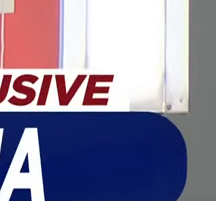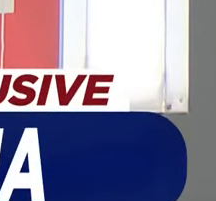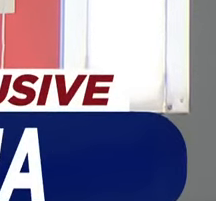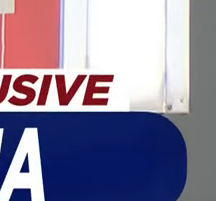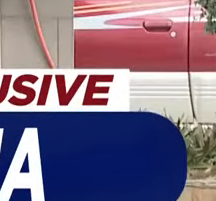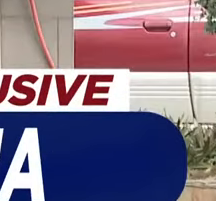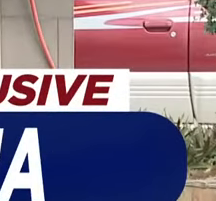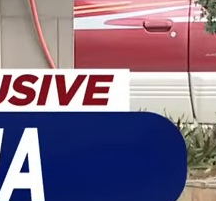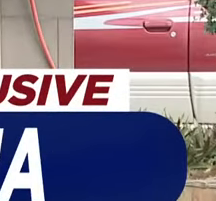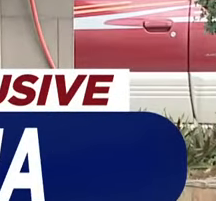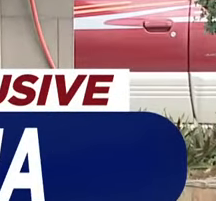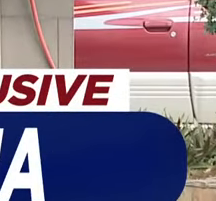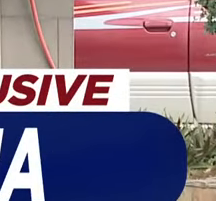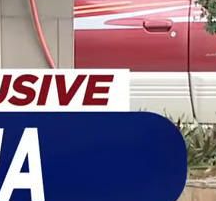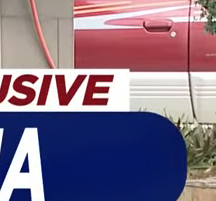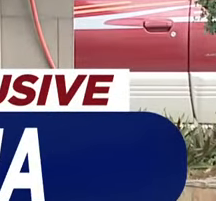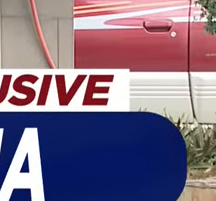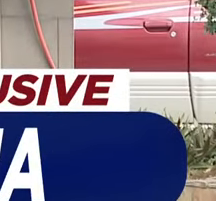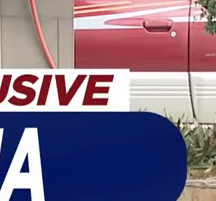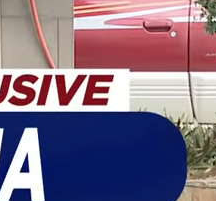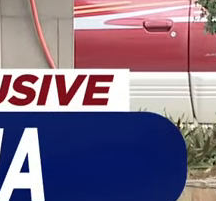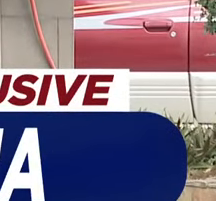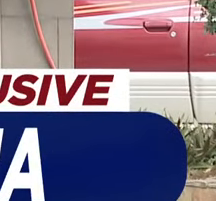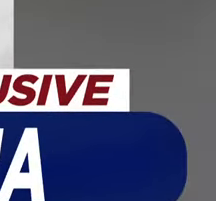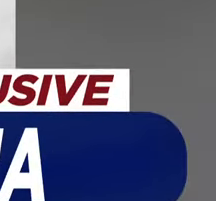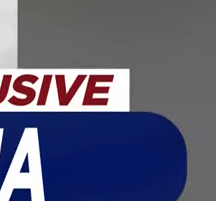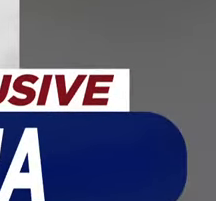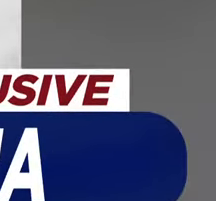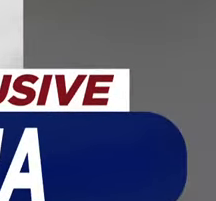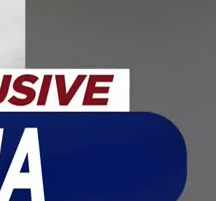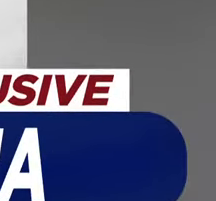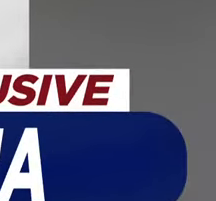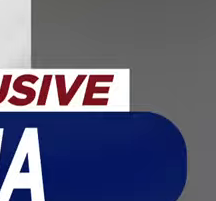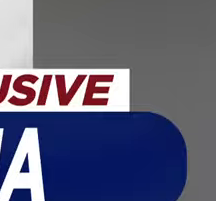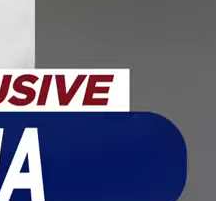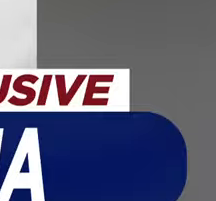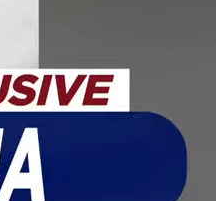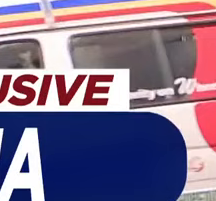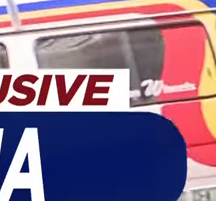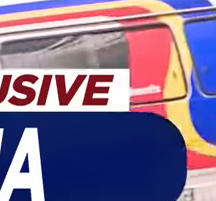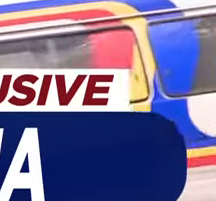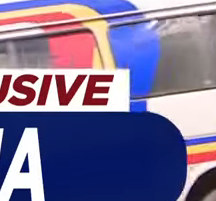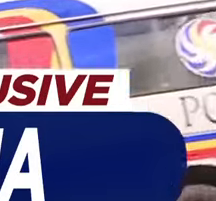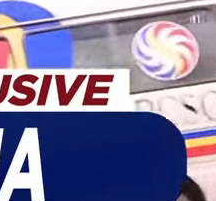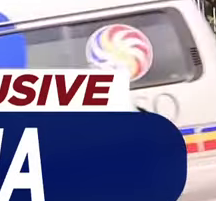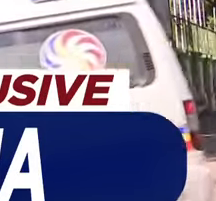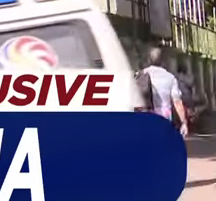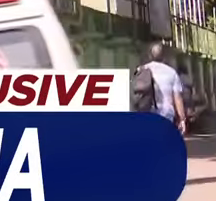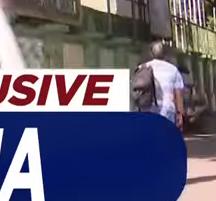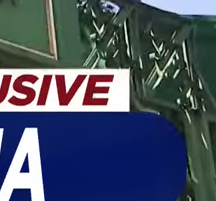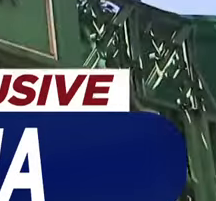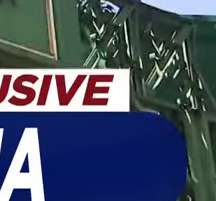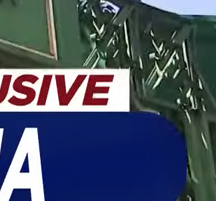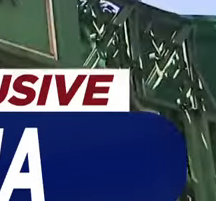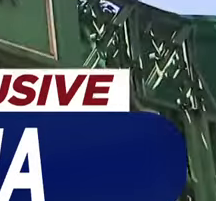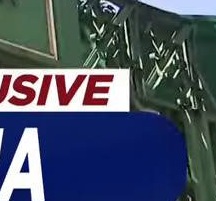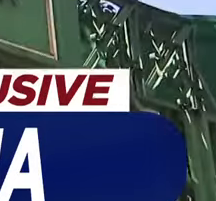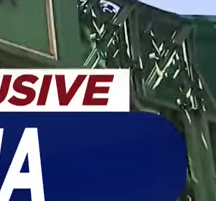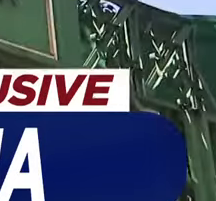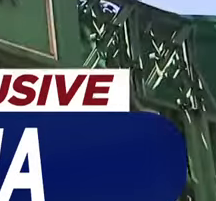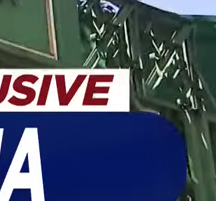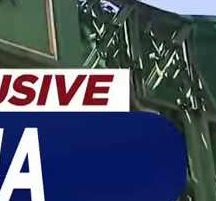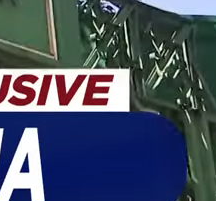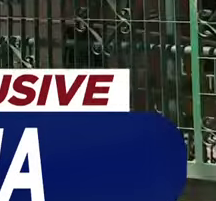Exclusive! Batang nalapnos ang katawan sa isang ospital, labis ang trauma. DOH may paalala kaugnay sa